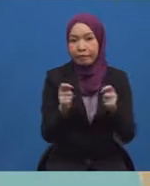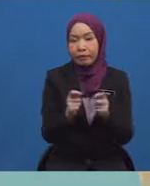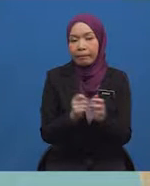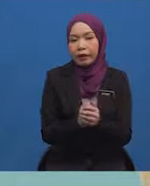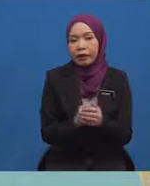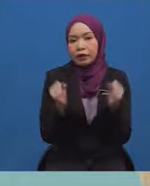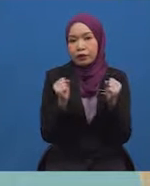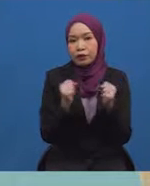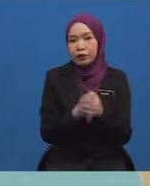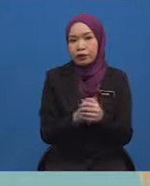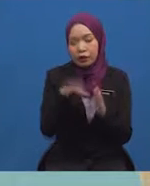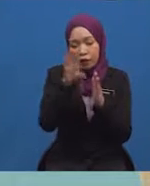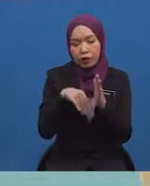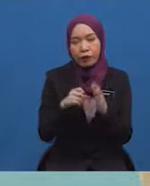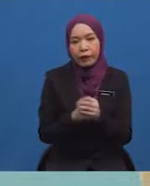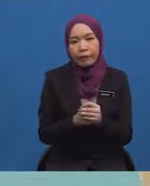ini?